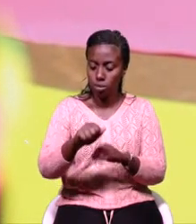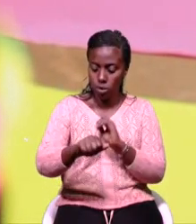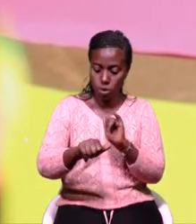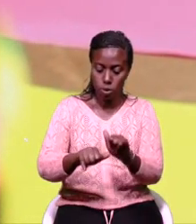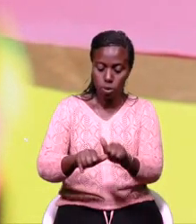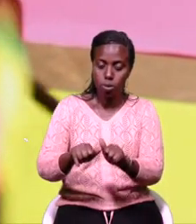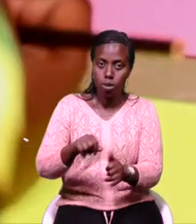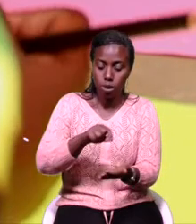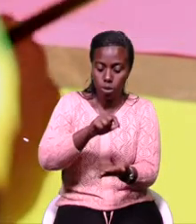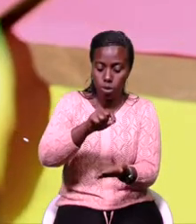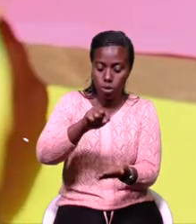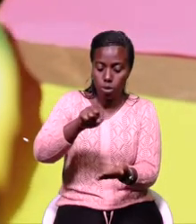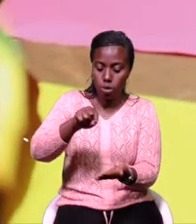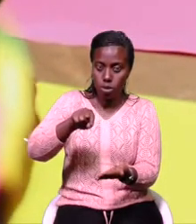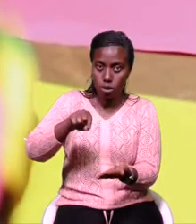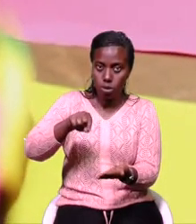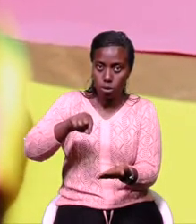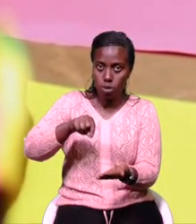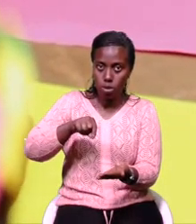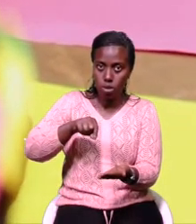duce uruziga